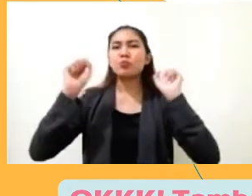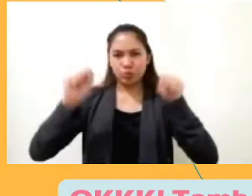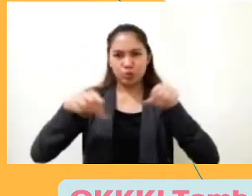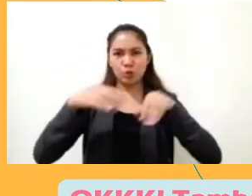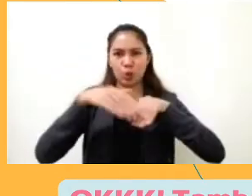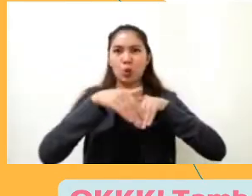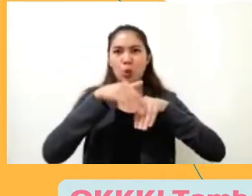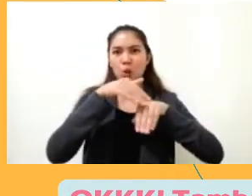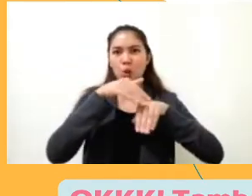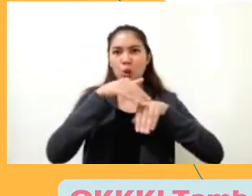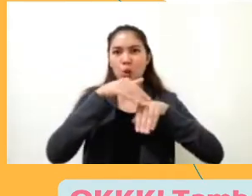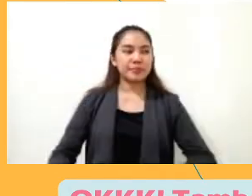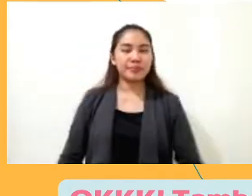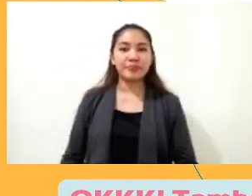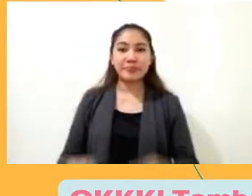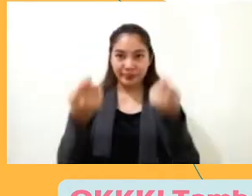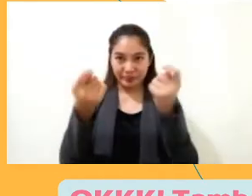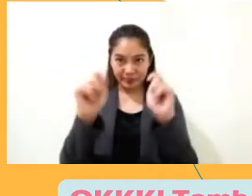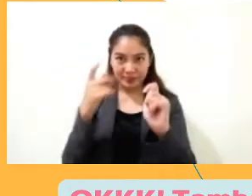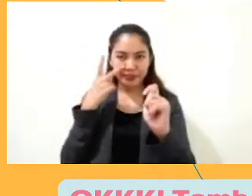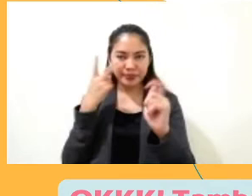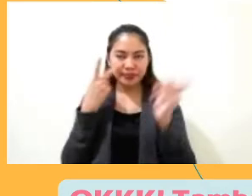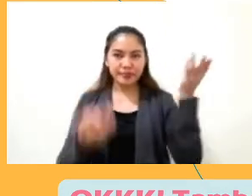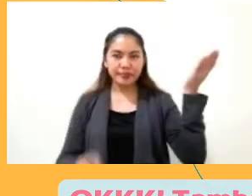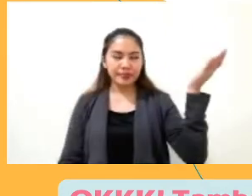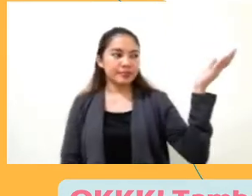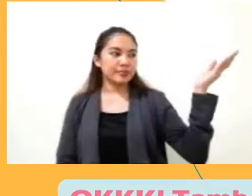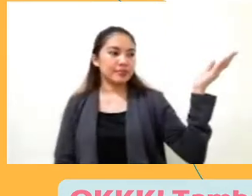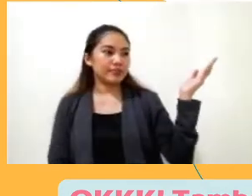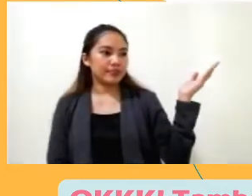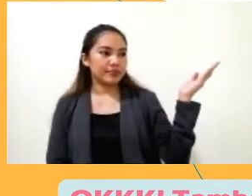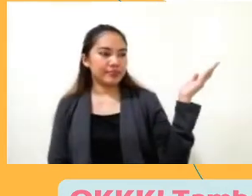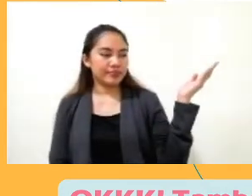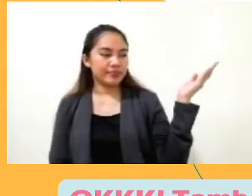mababagal. Try natin yun, ha? And,